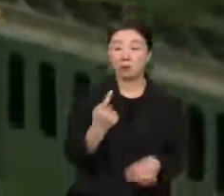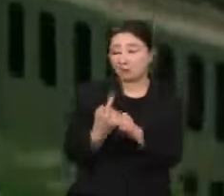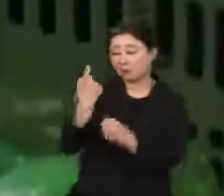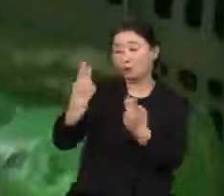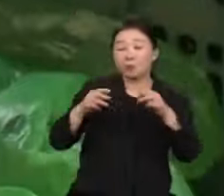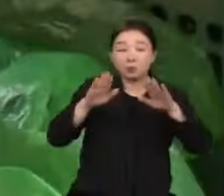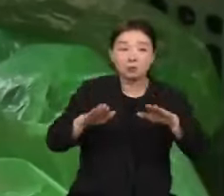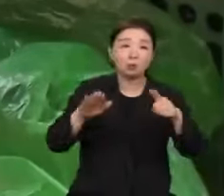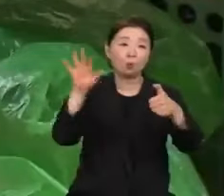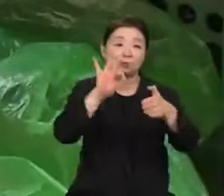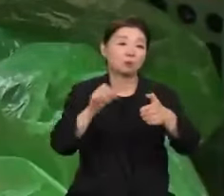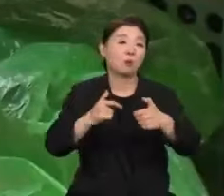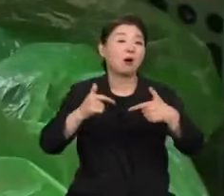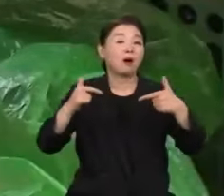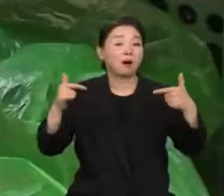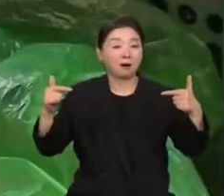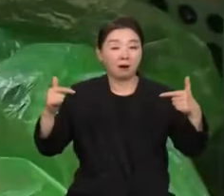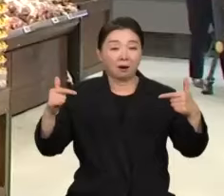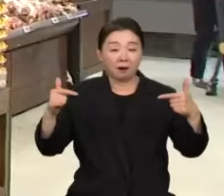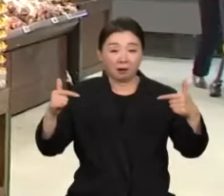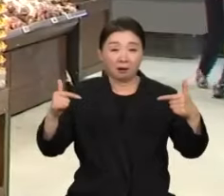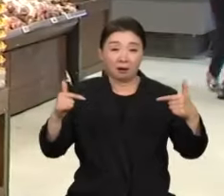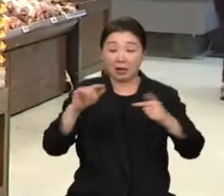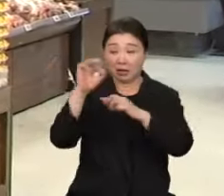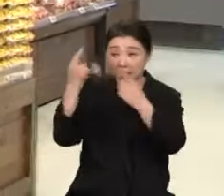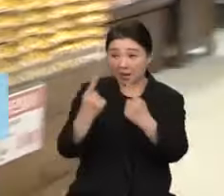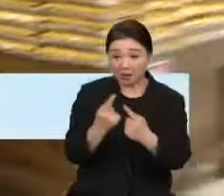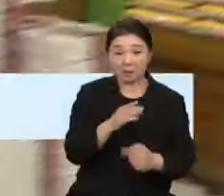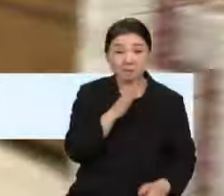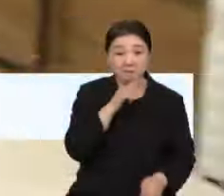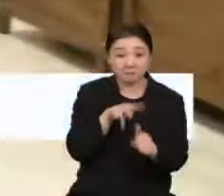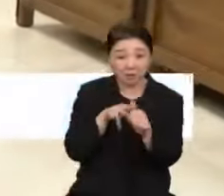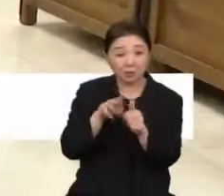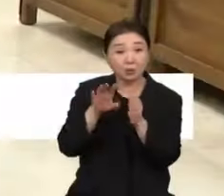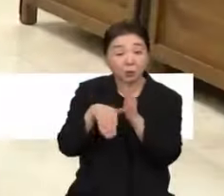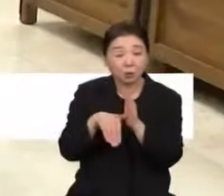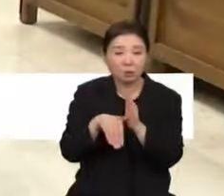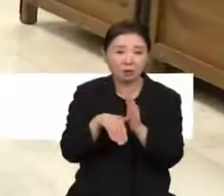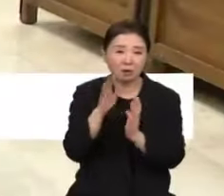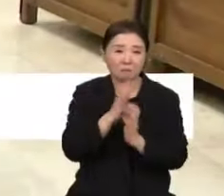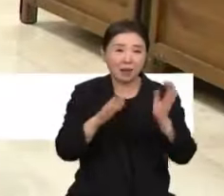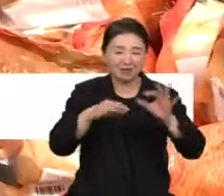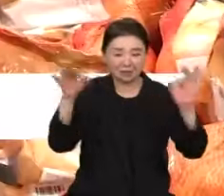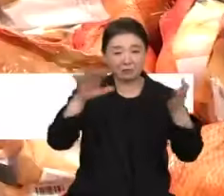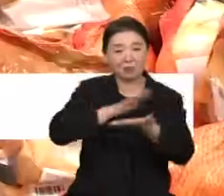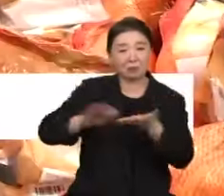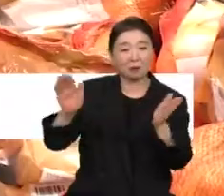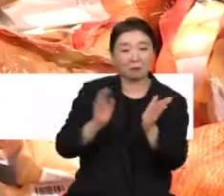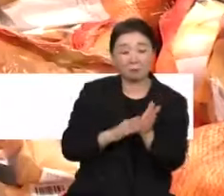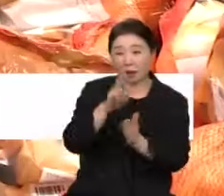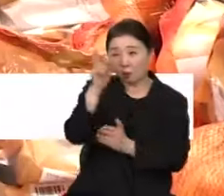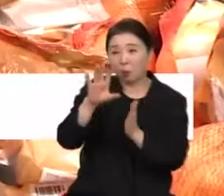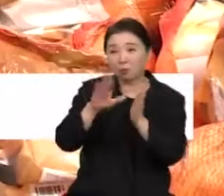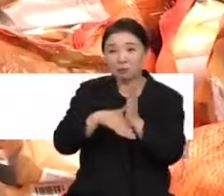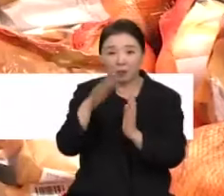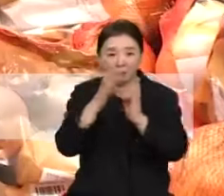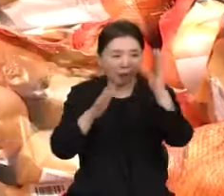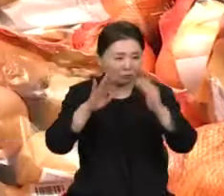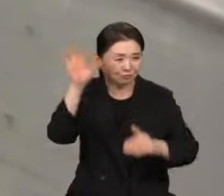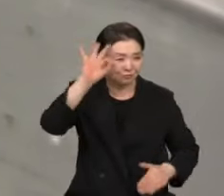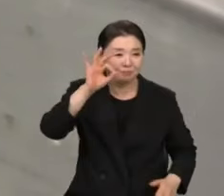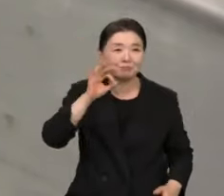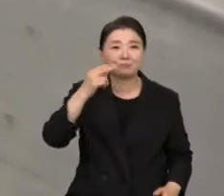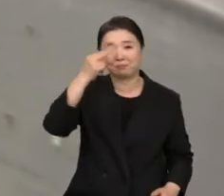전보다 50%나 올랐습니다. 할인 행사를 하는 마트에선 배추가 금방 품절돼 오후 시간대엔 구경하기가